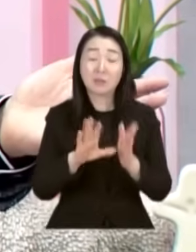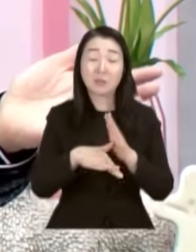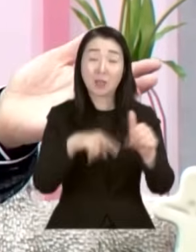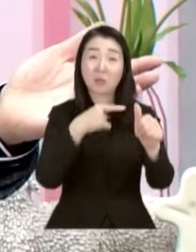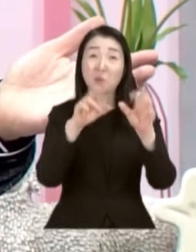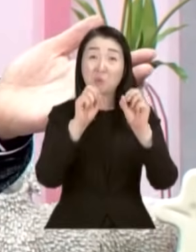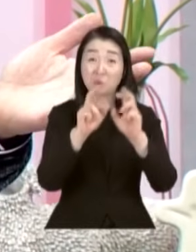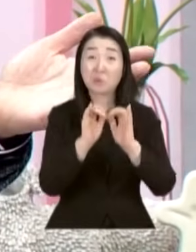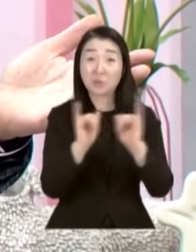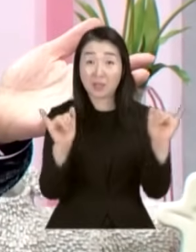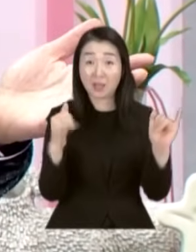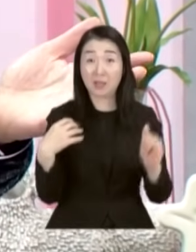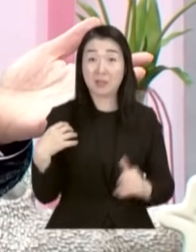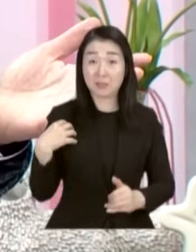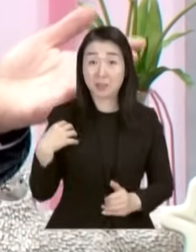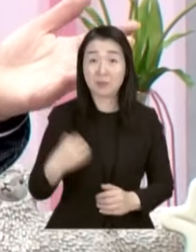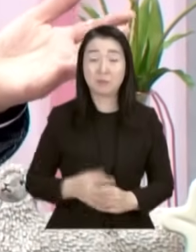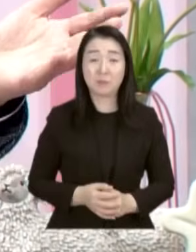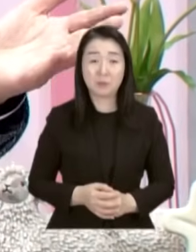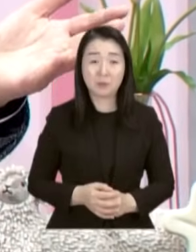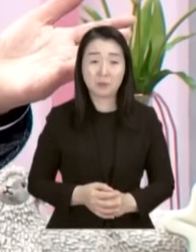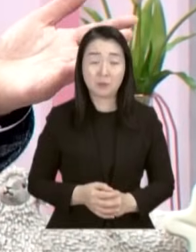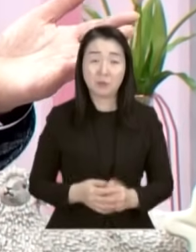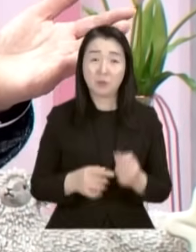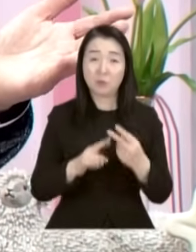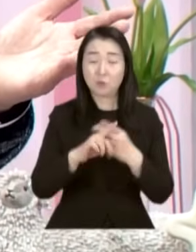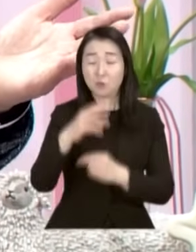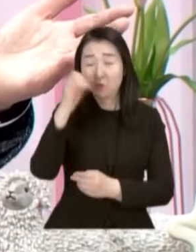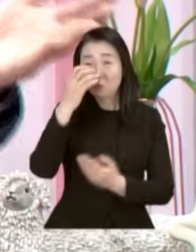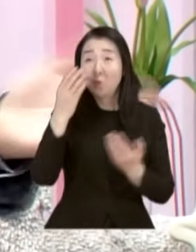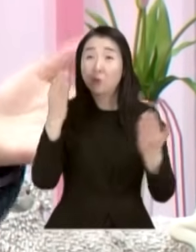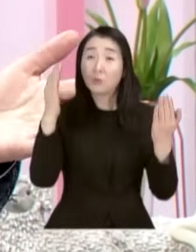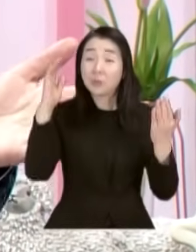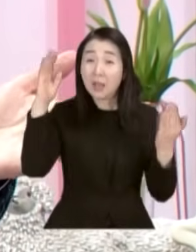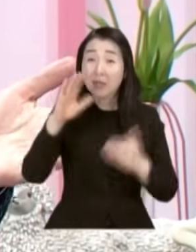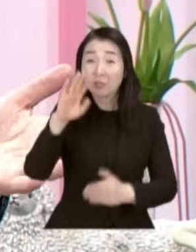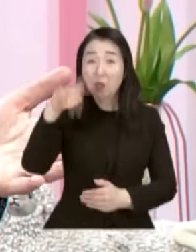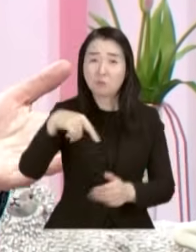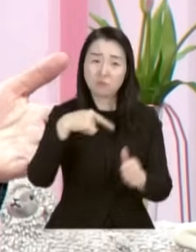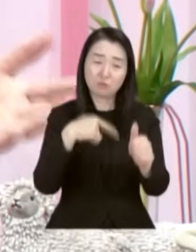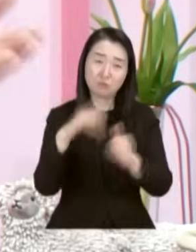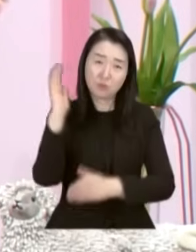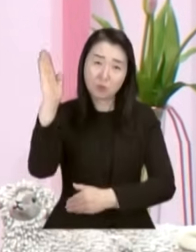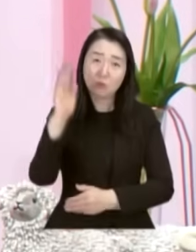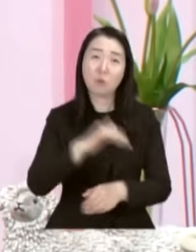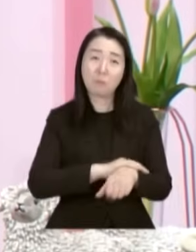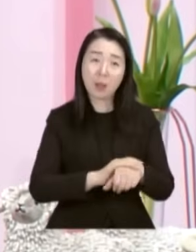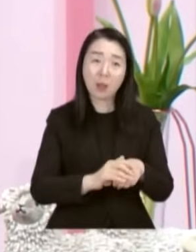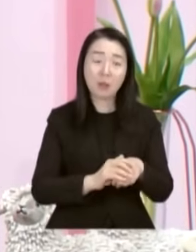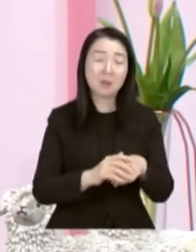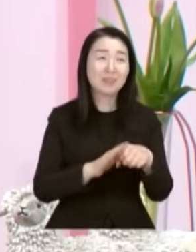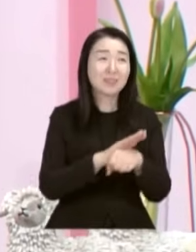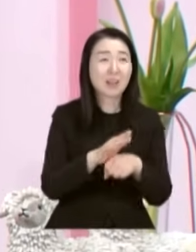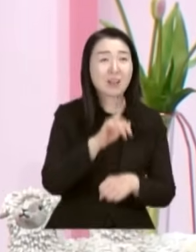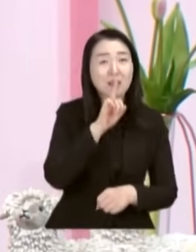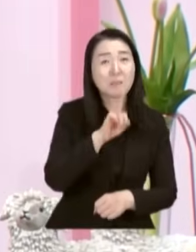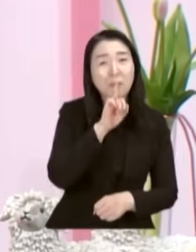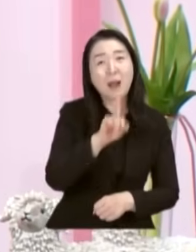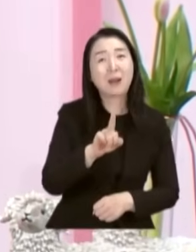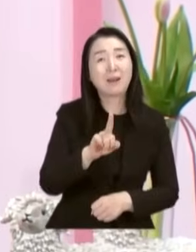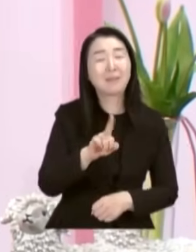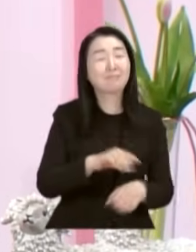당시 저는 교육전도사니까 중고등부 학생들 가서 설교를 빼주 했는데 사랑은 입으로 말로는